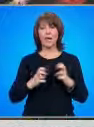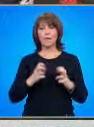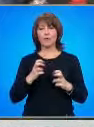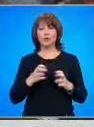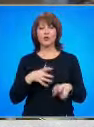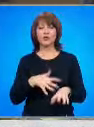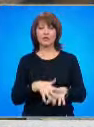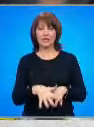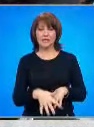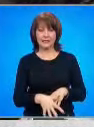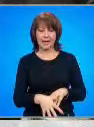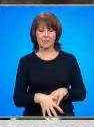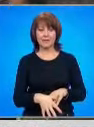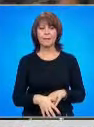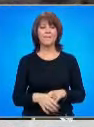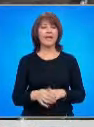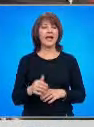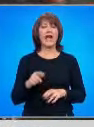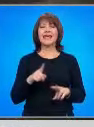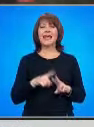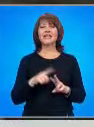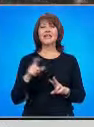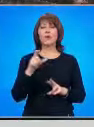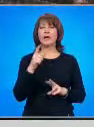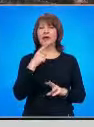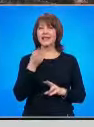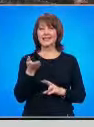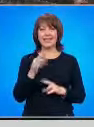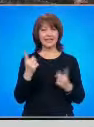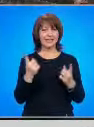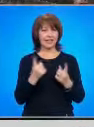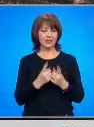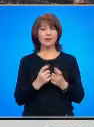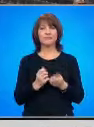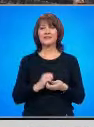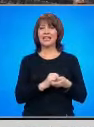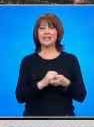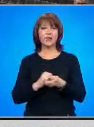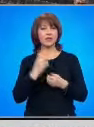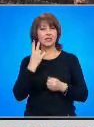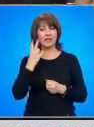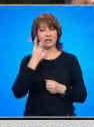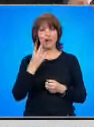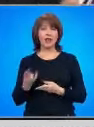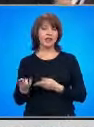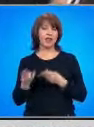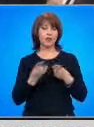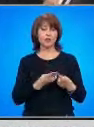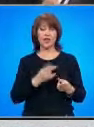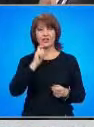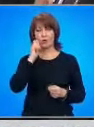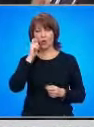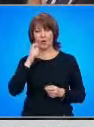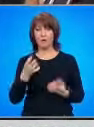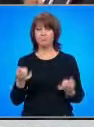системи. Генералният секретар на НАТО Йен Столтенберг каза след срещата, че съюзниците са се разбрали да доставят на Украйна